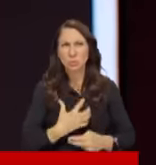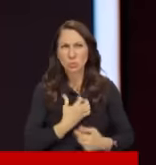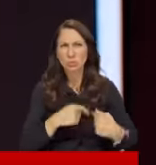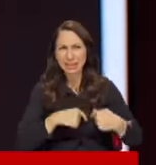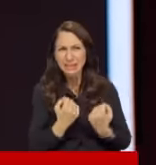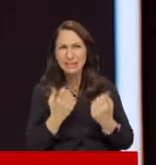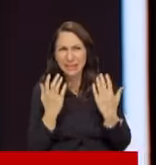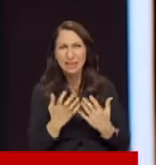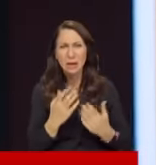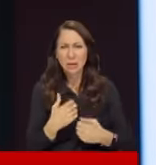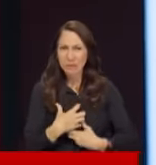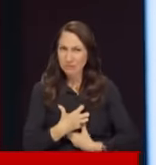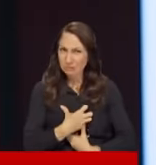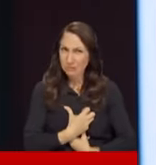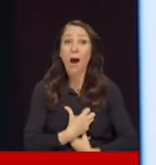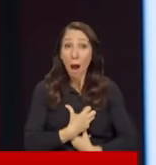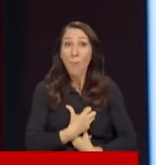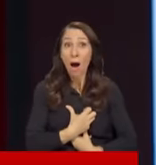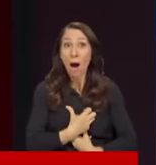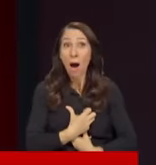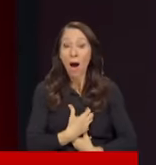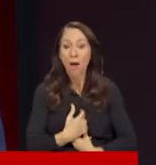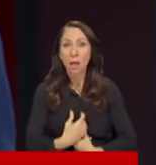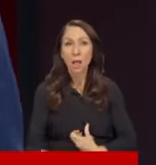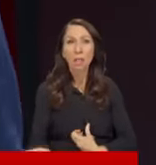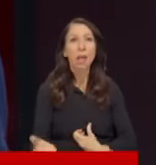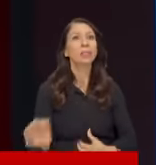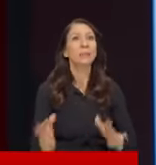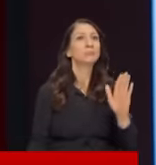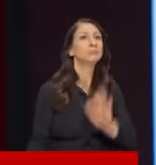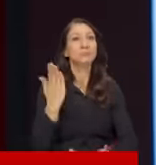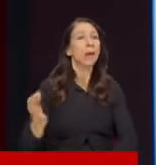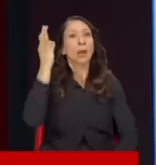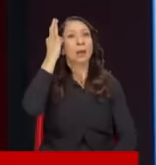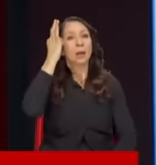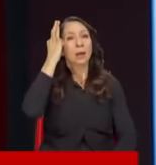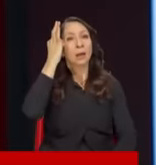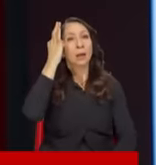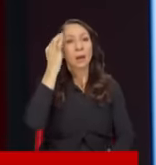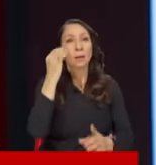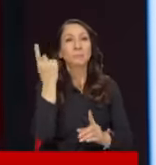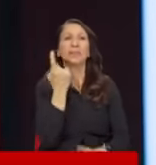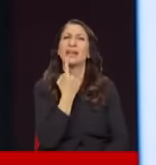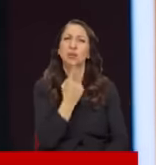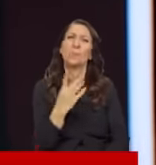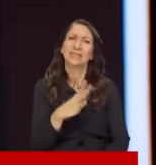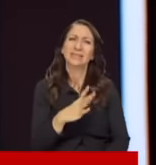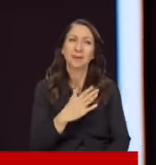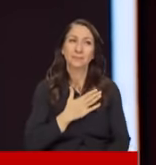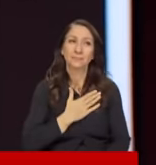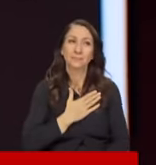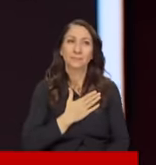kırsa da böyle hani çatır çutur Hani beni kendime getiren eee bir boyutunu daha ifade etmek isterim